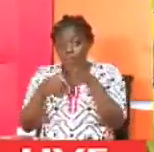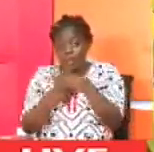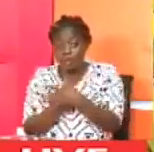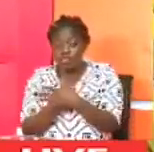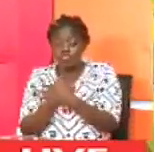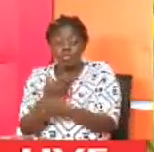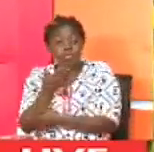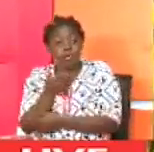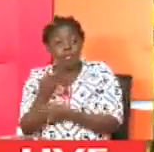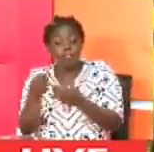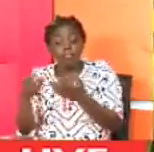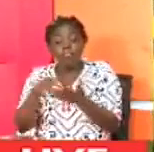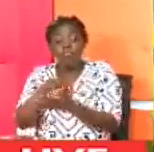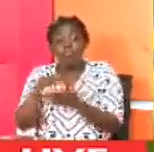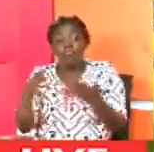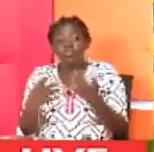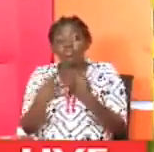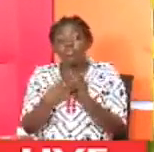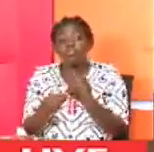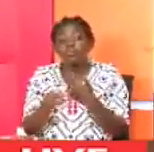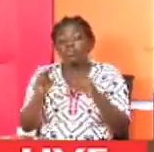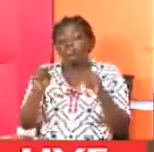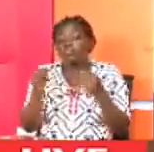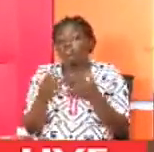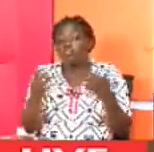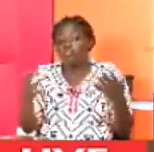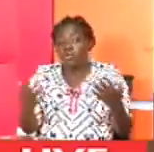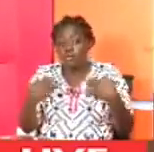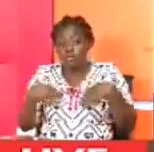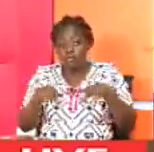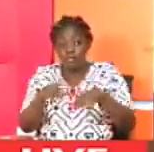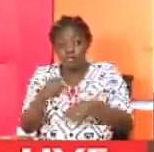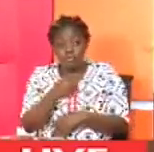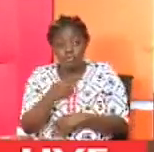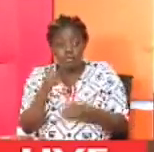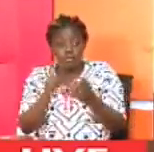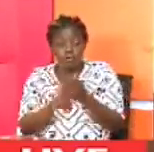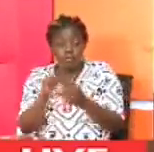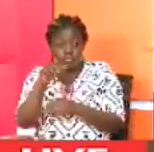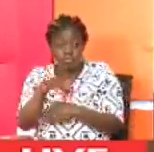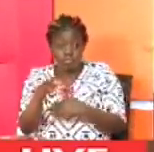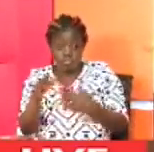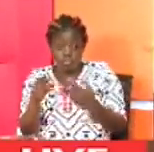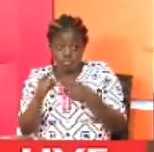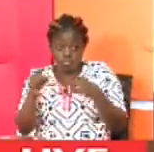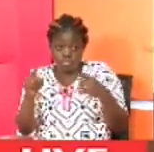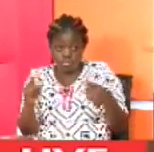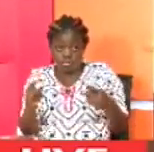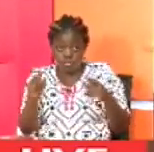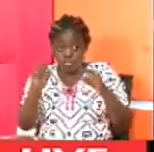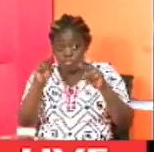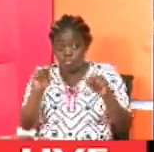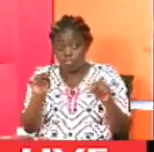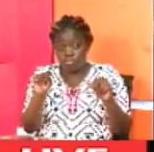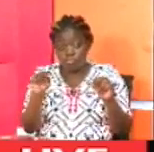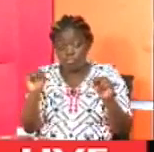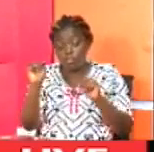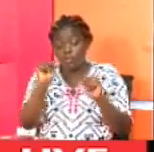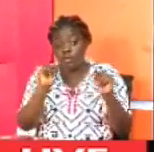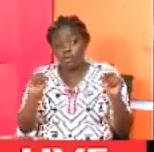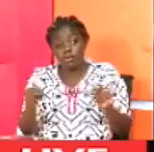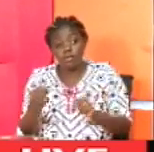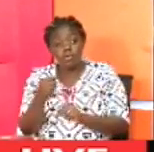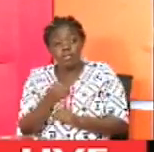buvuya kati ino kopretenera wetugasiza. Eriya amufuna muno okusinga gwe wandimufunyeemu kyokka nga tataddeemu yadde. Kalibala